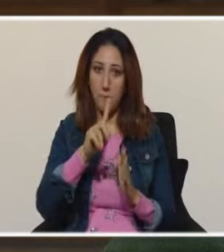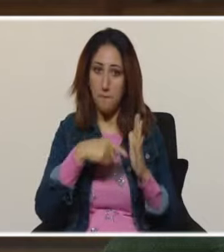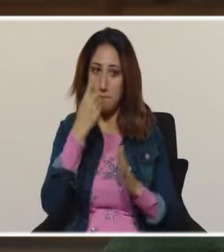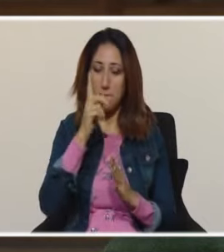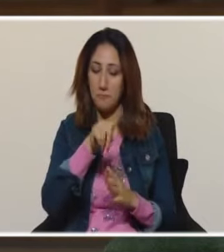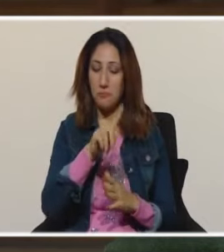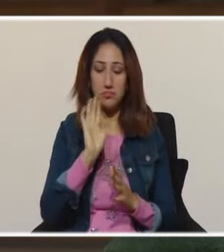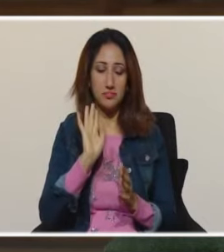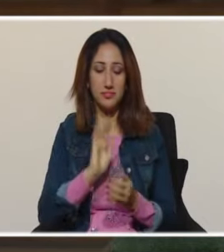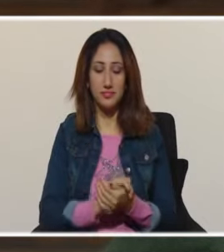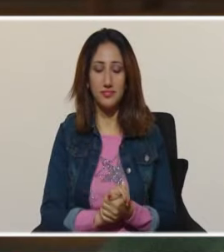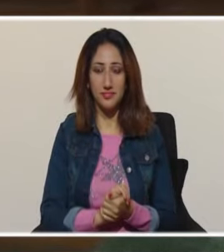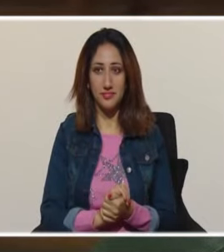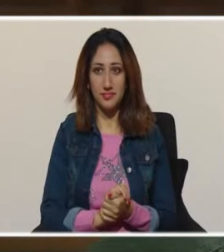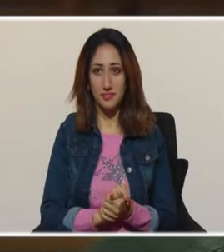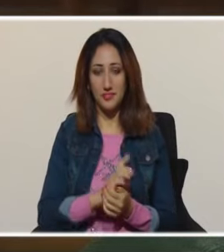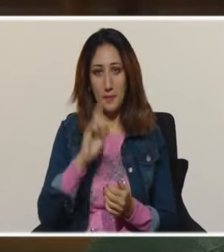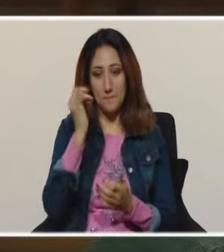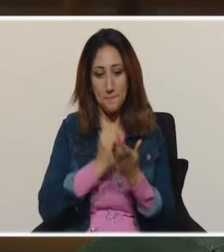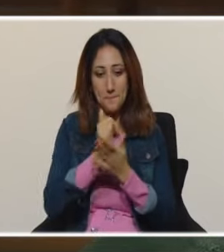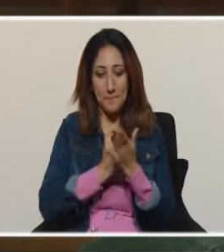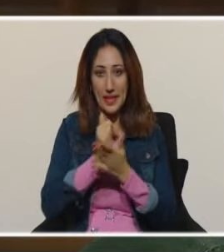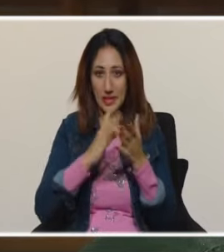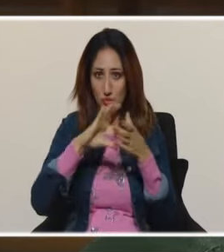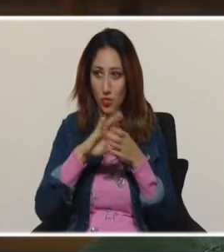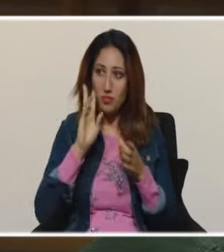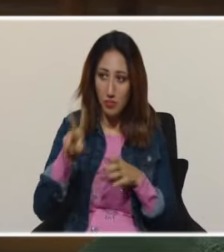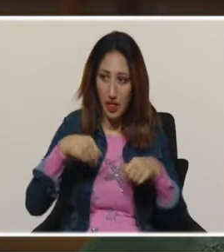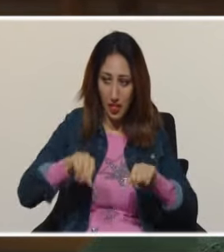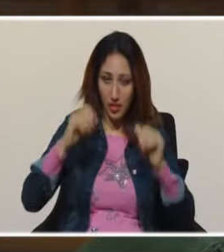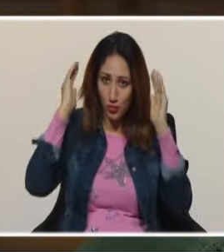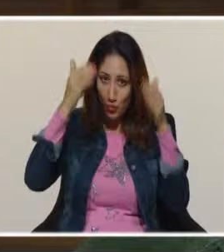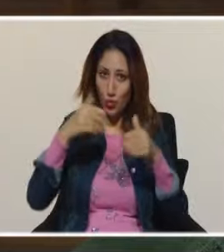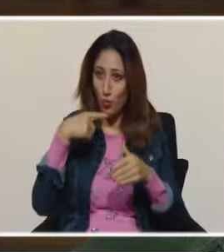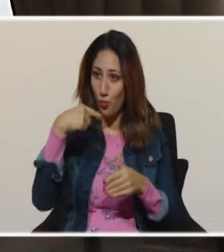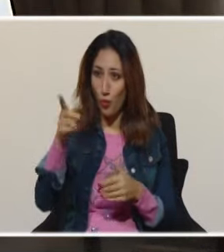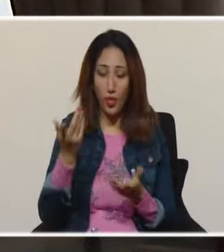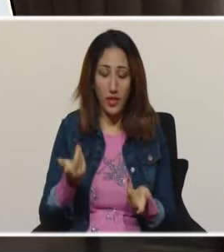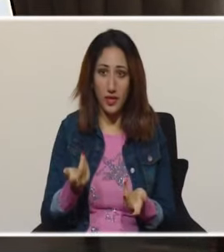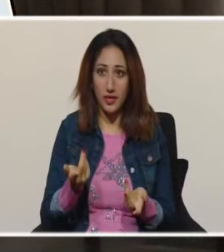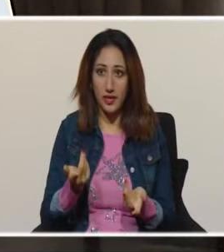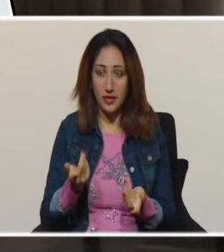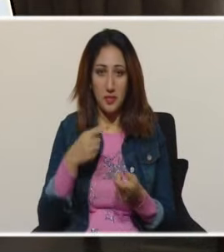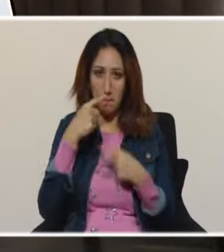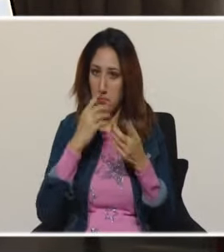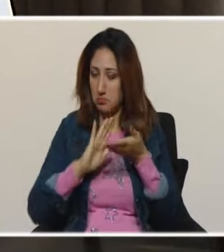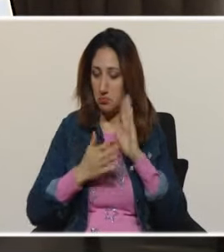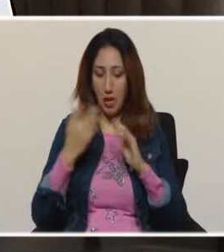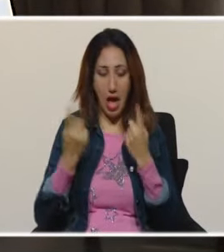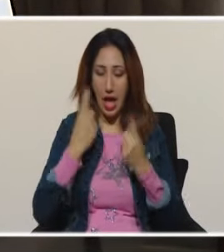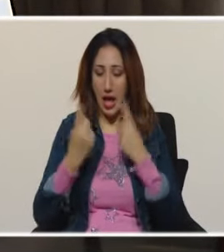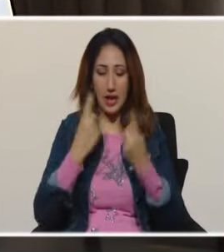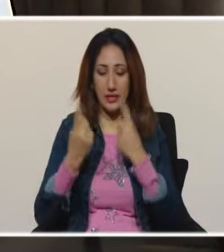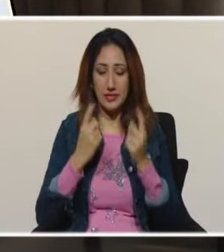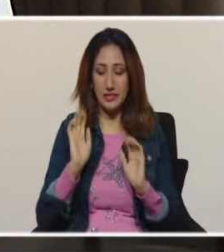يعني اصحابك في المدرسه طيب لما بيشوفوكي بتسوقي التوك توك بيقولوا لك ايه؟ مش بيقولوا حاجه، ده